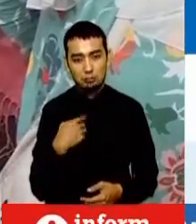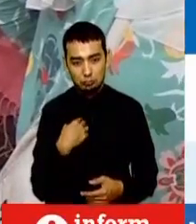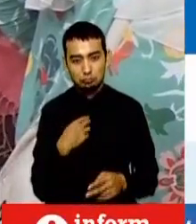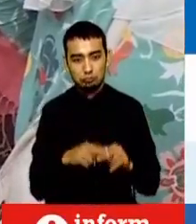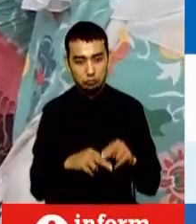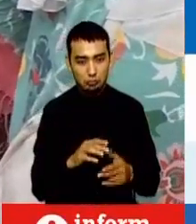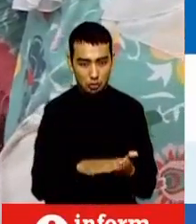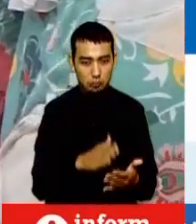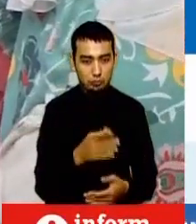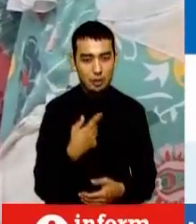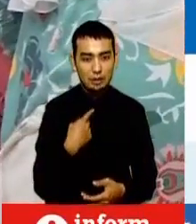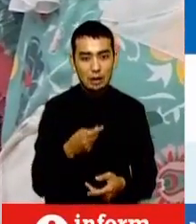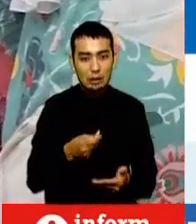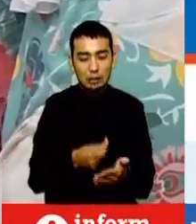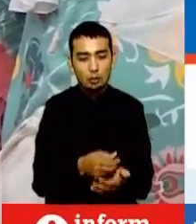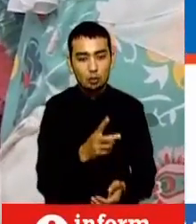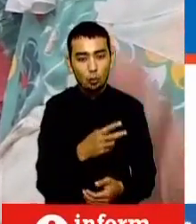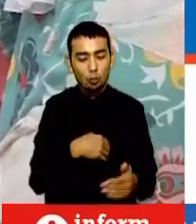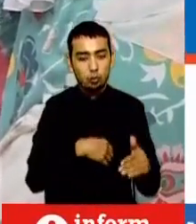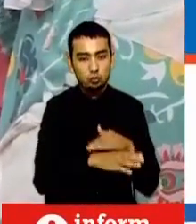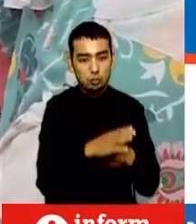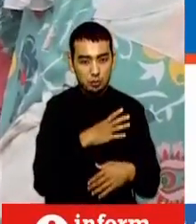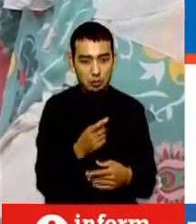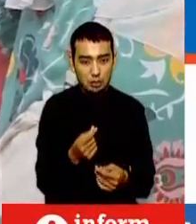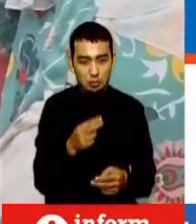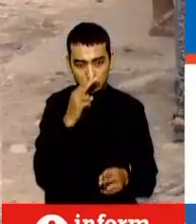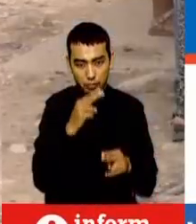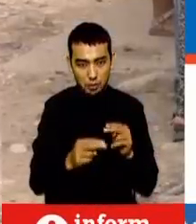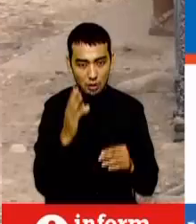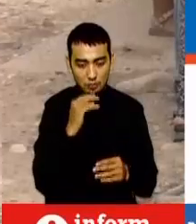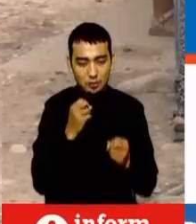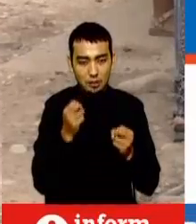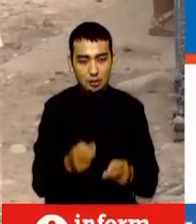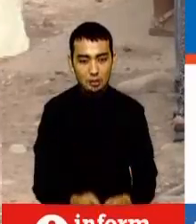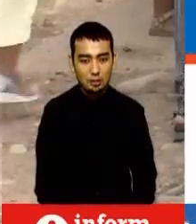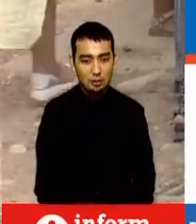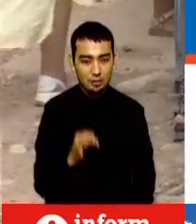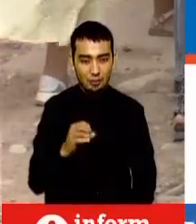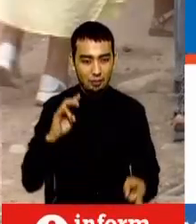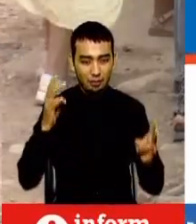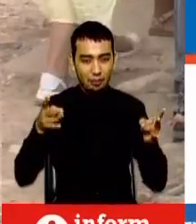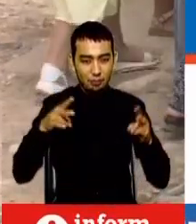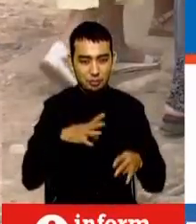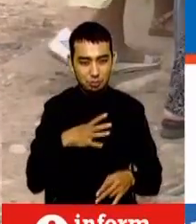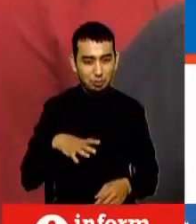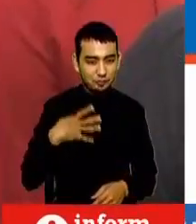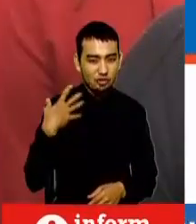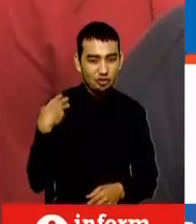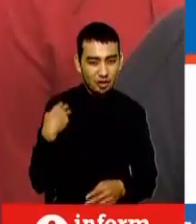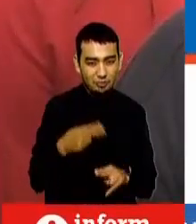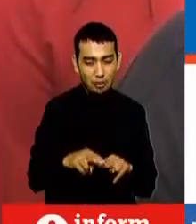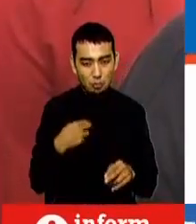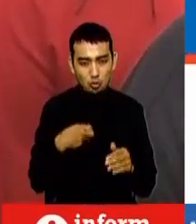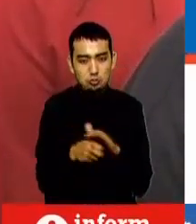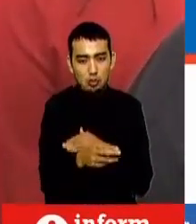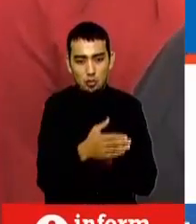біз ақшаны ол кісіге құйдық, кетіп қалған бастықтарға. Ортада біз ақшаны күйіп қала береміз бе? Ал басы дауға қалған экс-басшылар, біз ешқайда